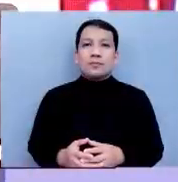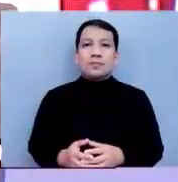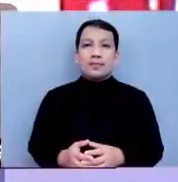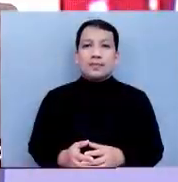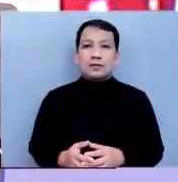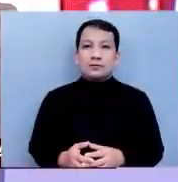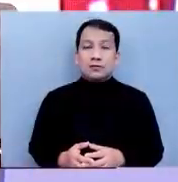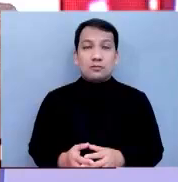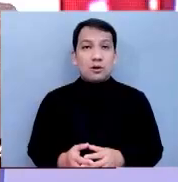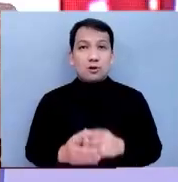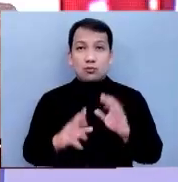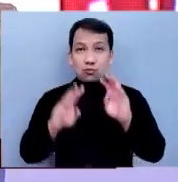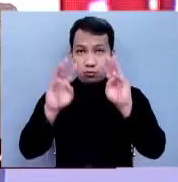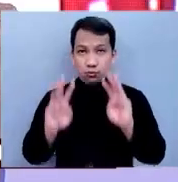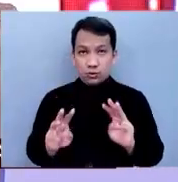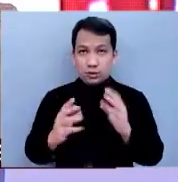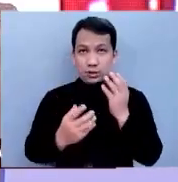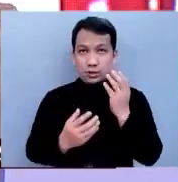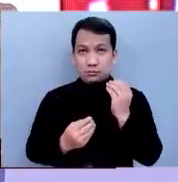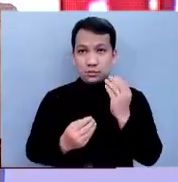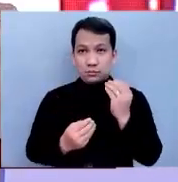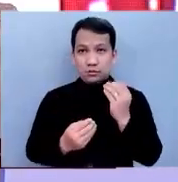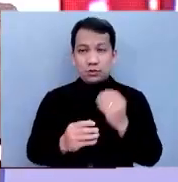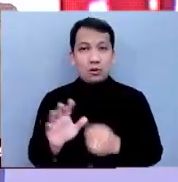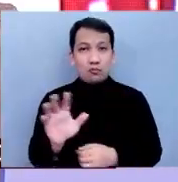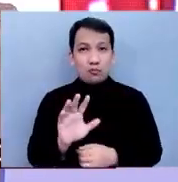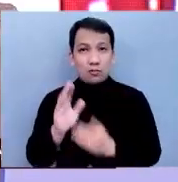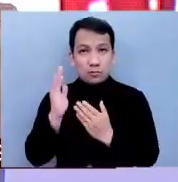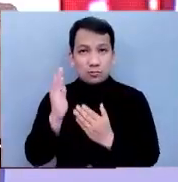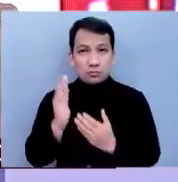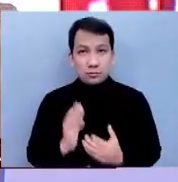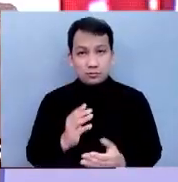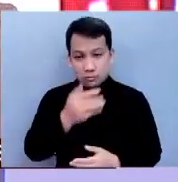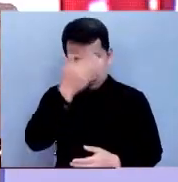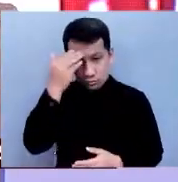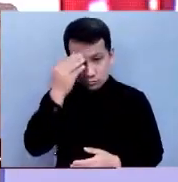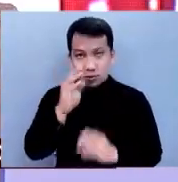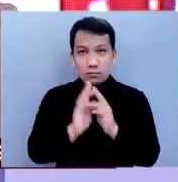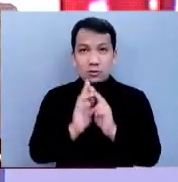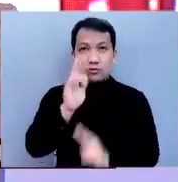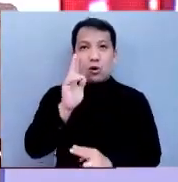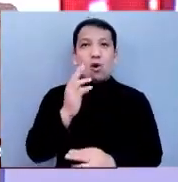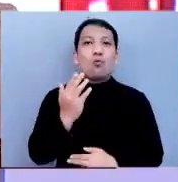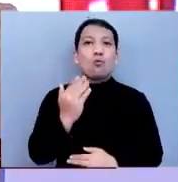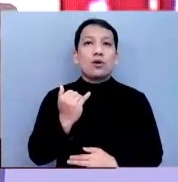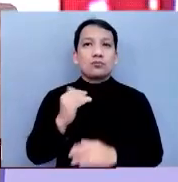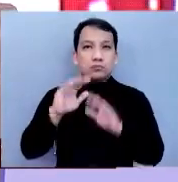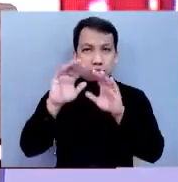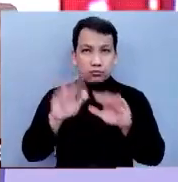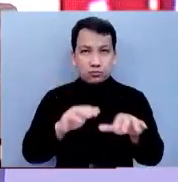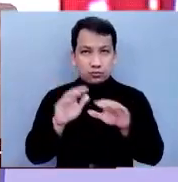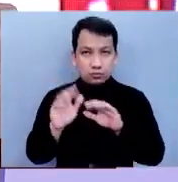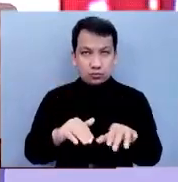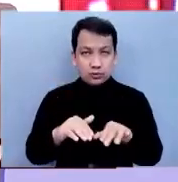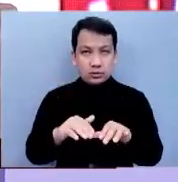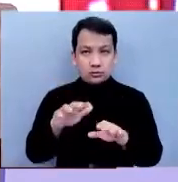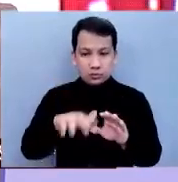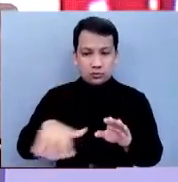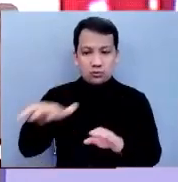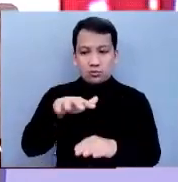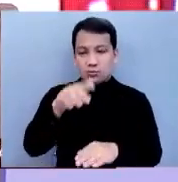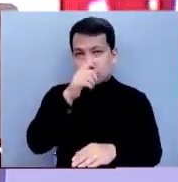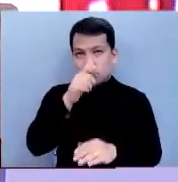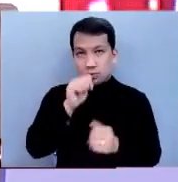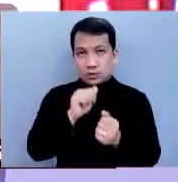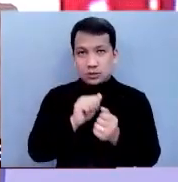Weather update naman po tayo mga kapatid. Huwag kakalimutang magdala ng payong bukas. Magiging maulan po sa malaking bahagi ng Luzon kabilang na